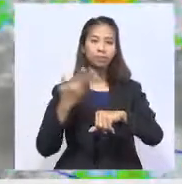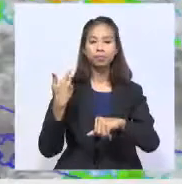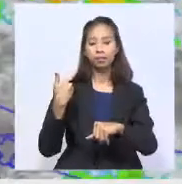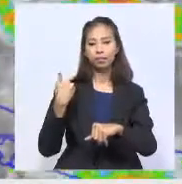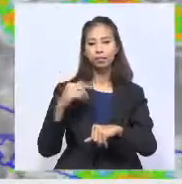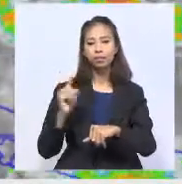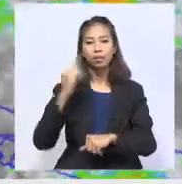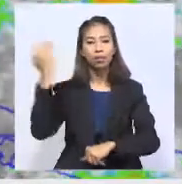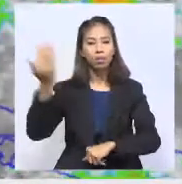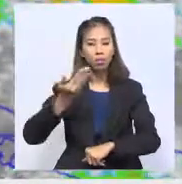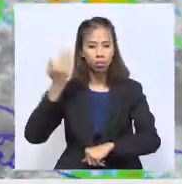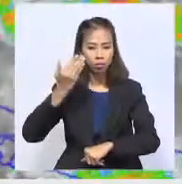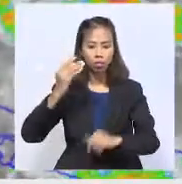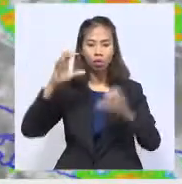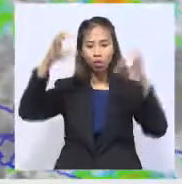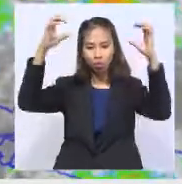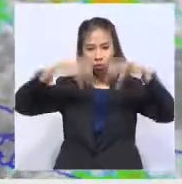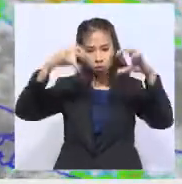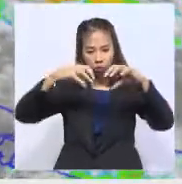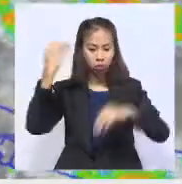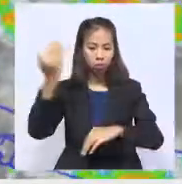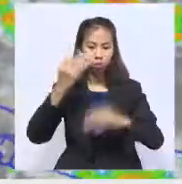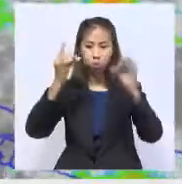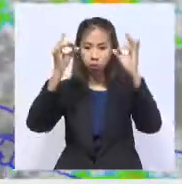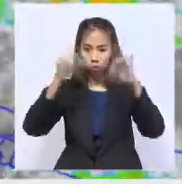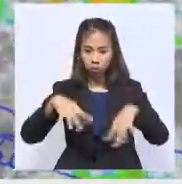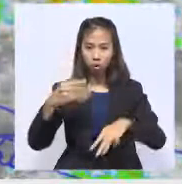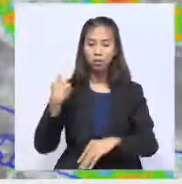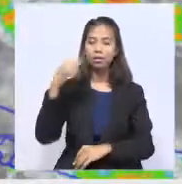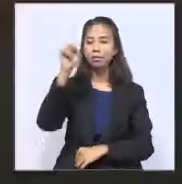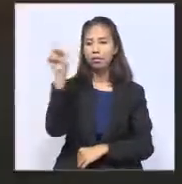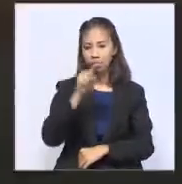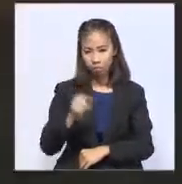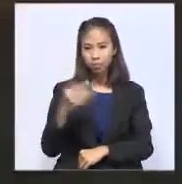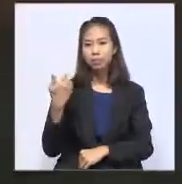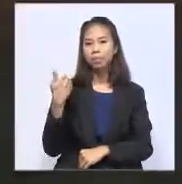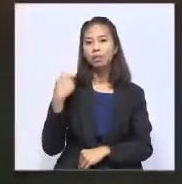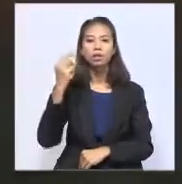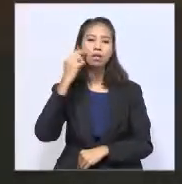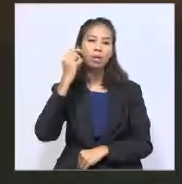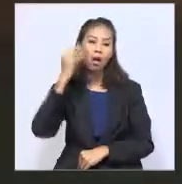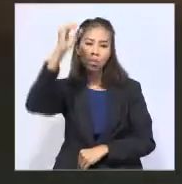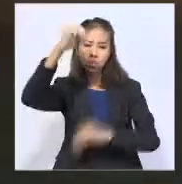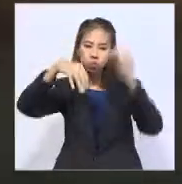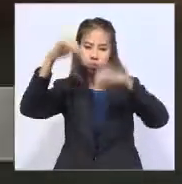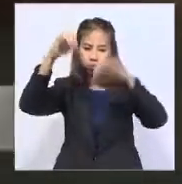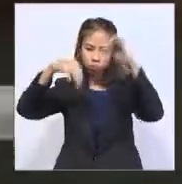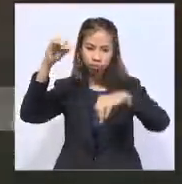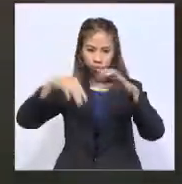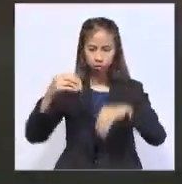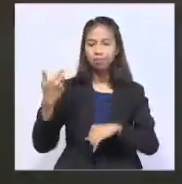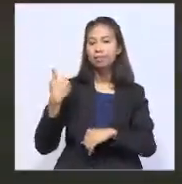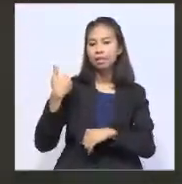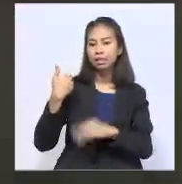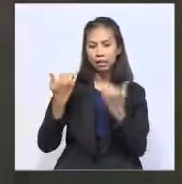ะคะว่าจะมีพายุฝนฟ้าคะนองและลมกระโชกแรงกับมีฟ้าผ่าแล้วก็ลูกเห็บตกบางพื้นที่จึงขอให้ประ